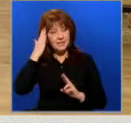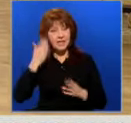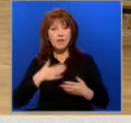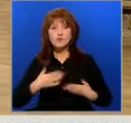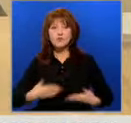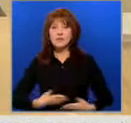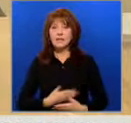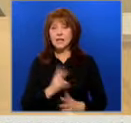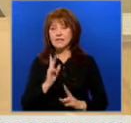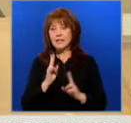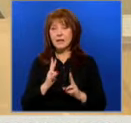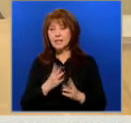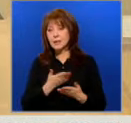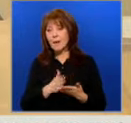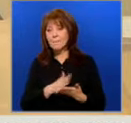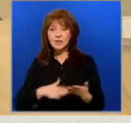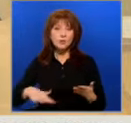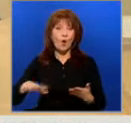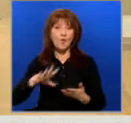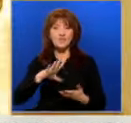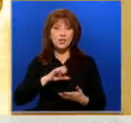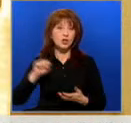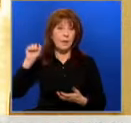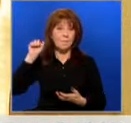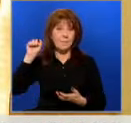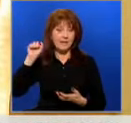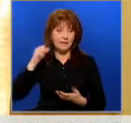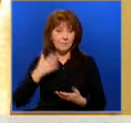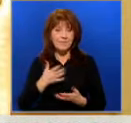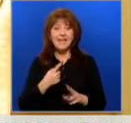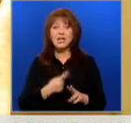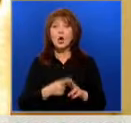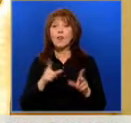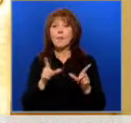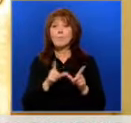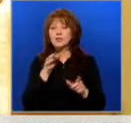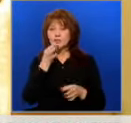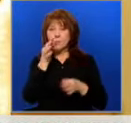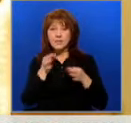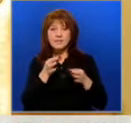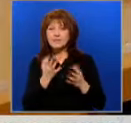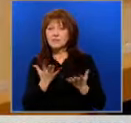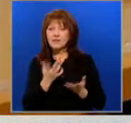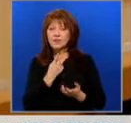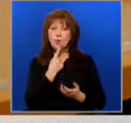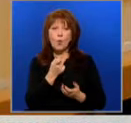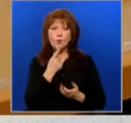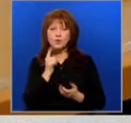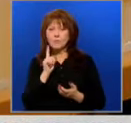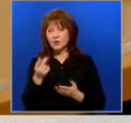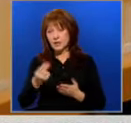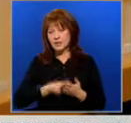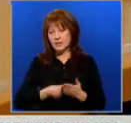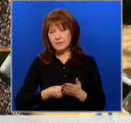нужно съгласие между всички формации в парламентарното мнозинство. Никола Минчев обясни при какви условия може да се подпише